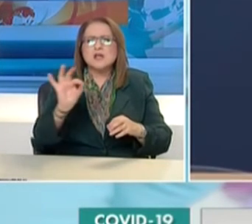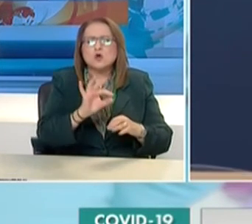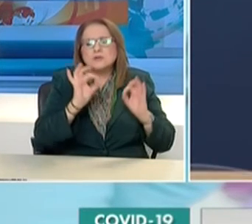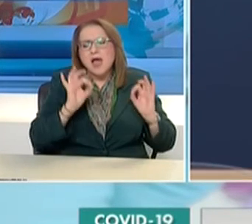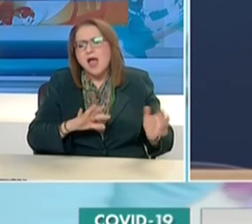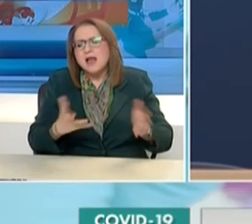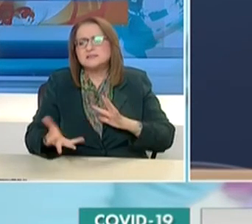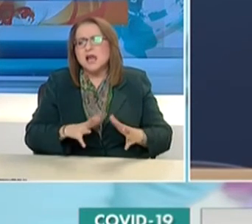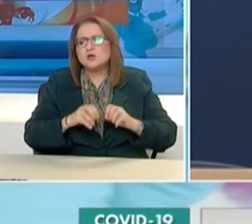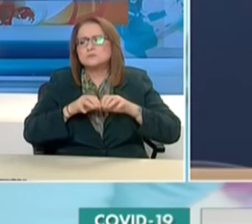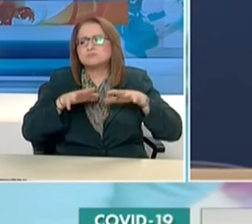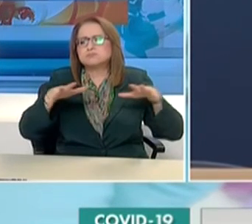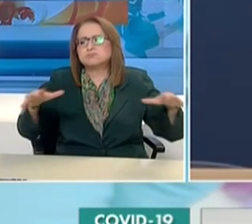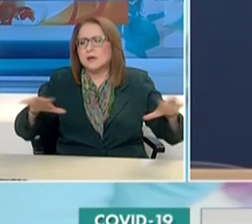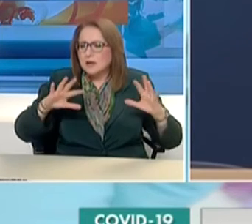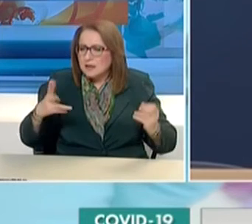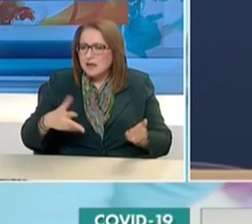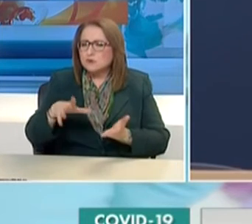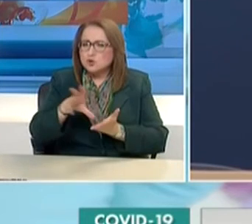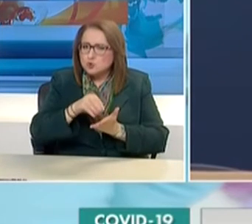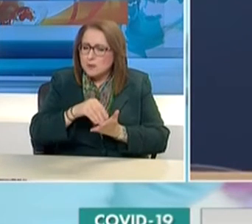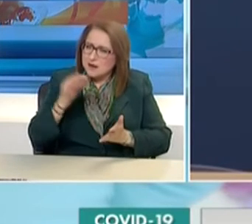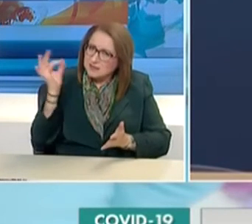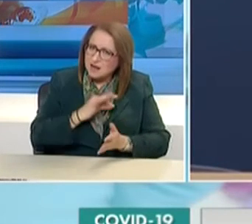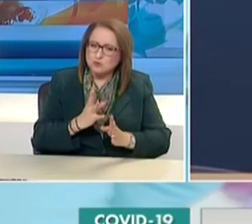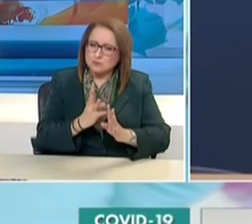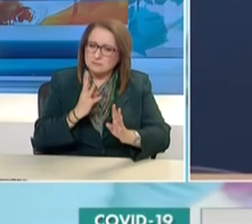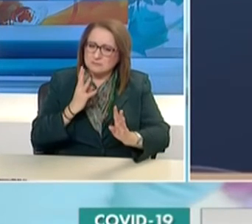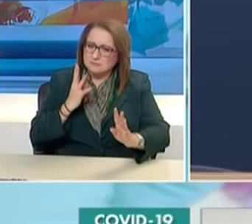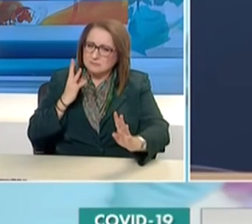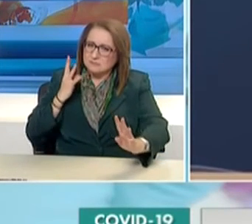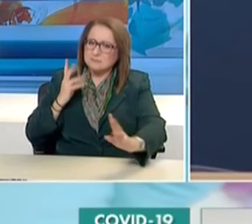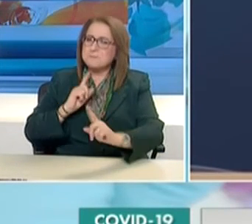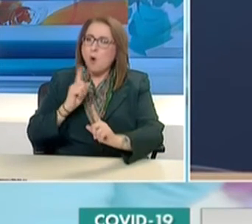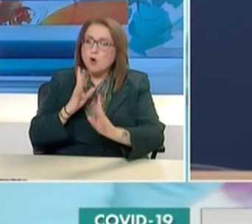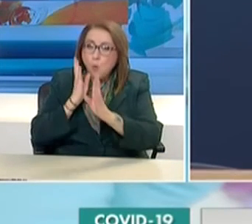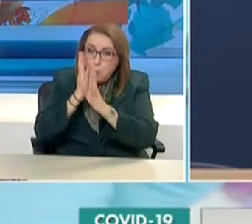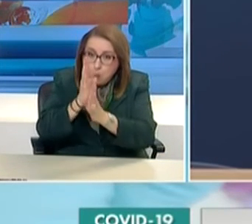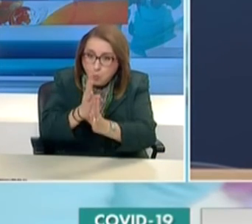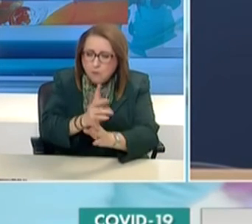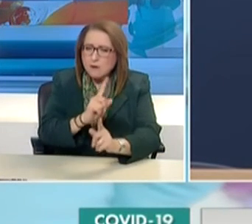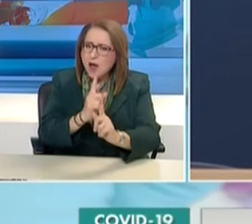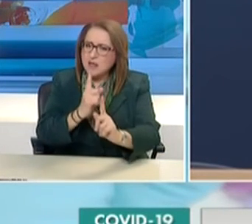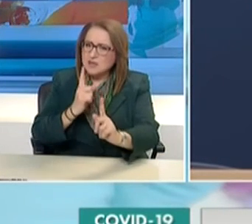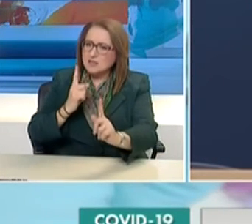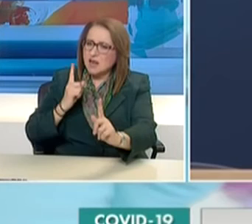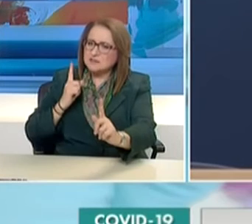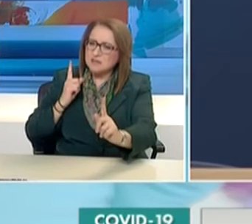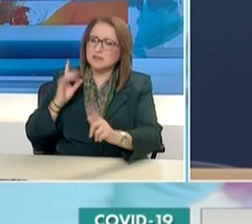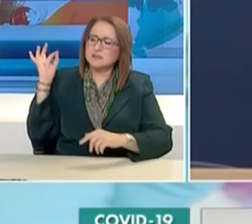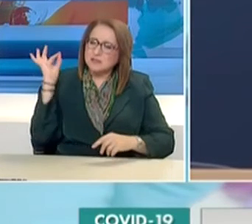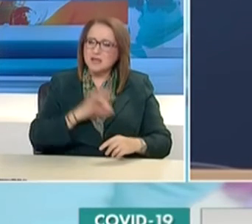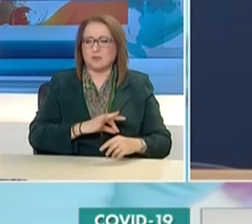Φυσικά και αυτό που μας ενδιαφέρει στα σούπερ μάρκετ είναι να μην δημιουργούνται ατέλειωτες ουρές και να αραιώνει όσο δυνατόν η παρουσία των ανθρώπων,